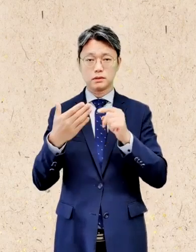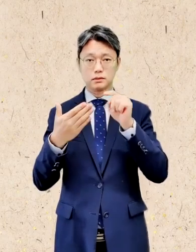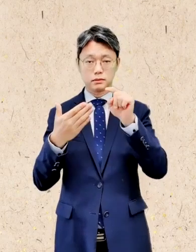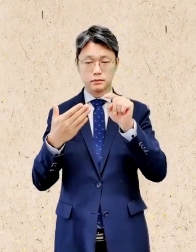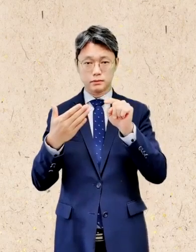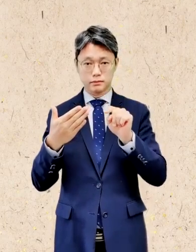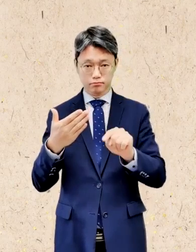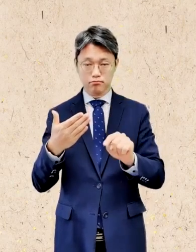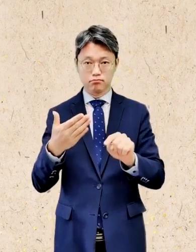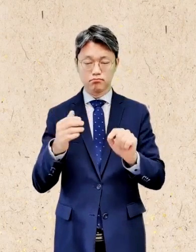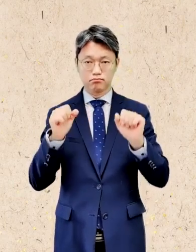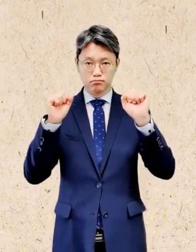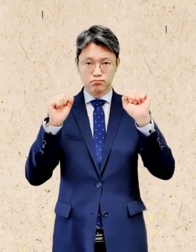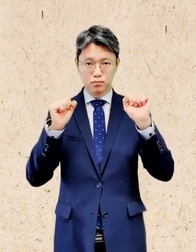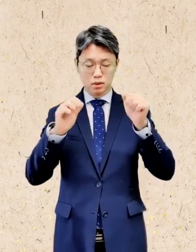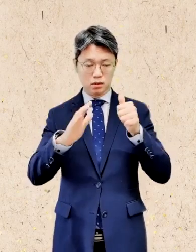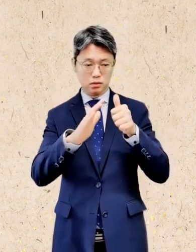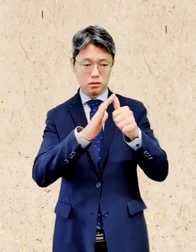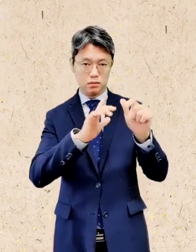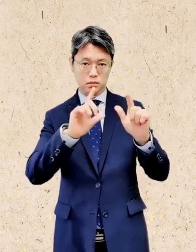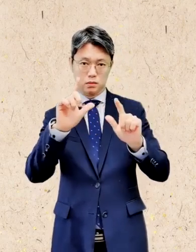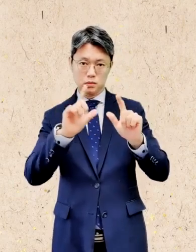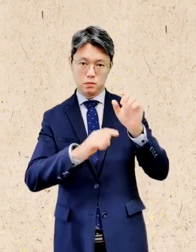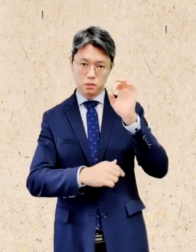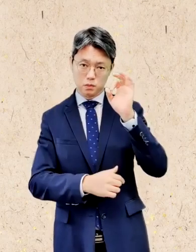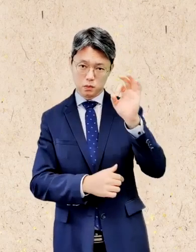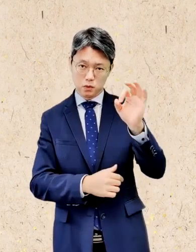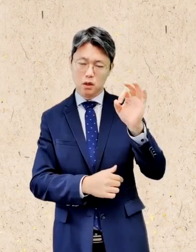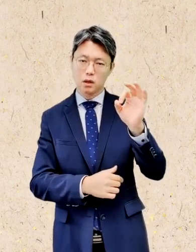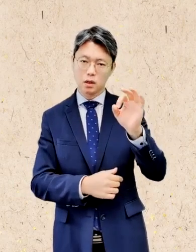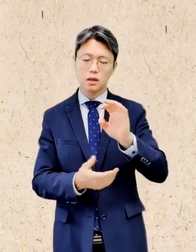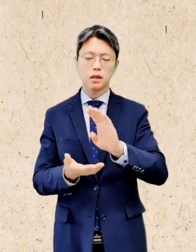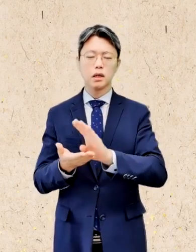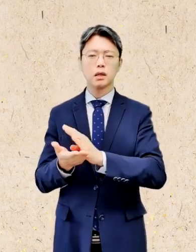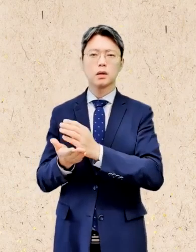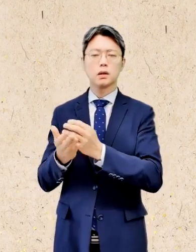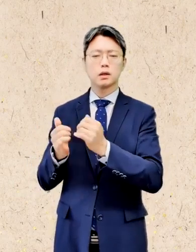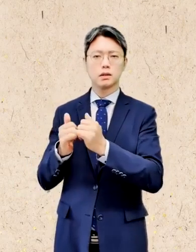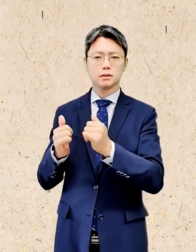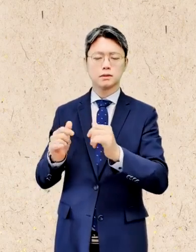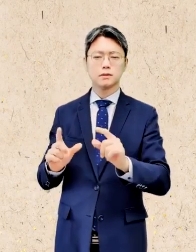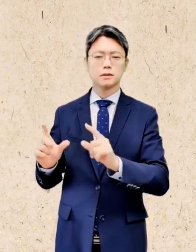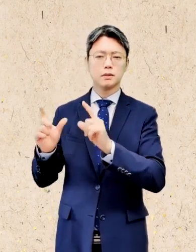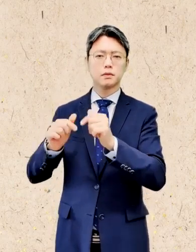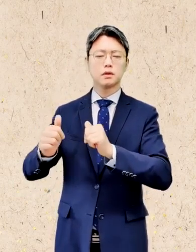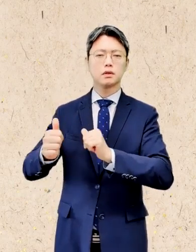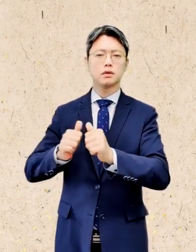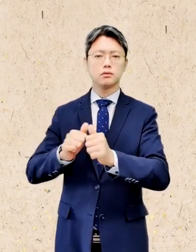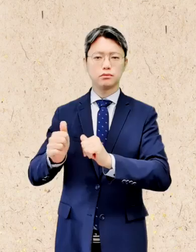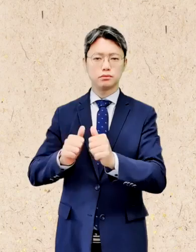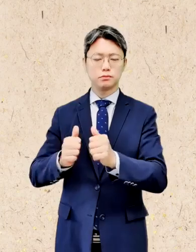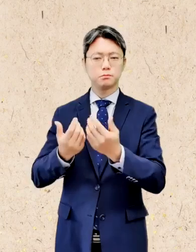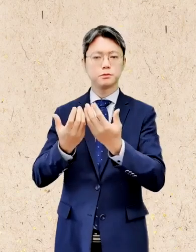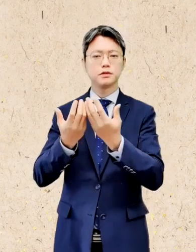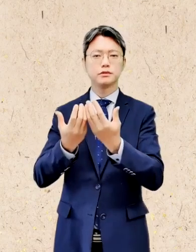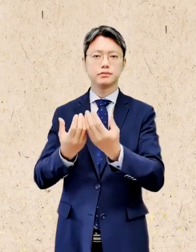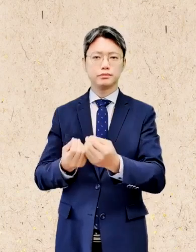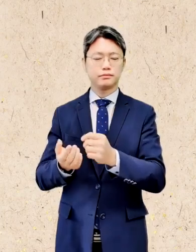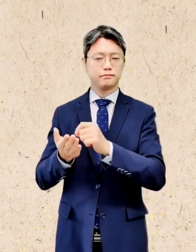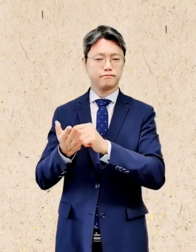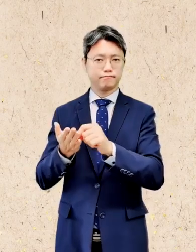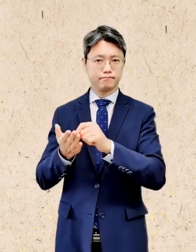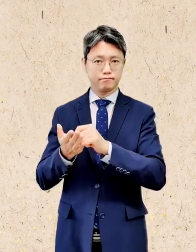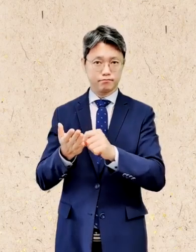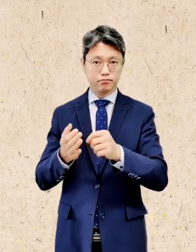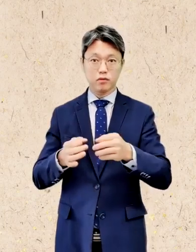경기에 출전하는 웅던 선수들의 모습을 그리스도인의 삶의 경주로 비유하기도 하였는데